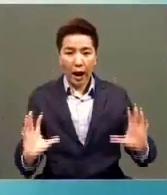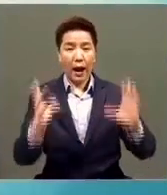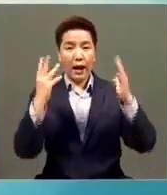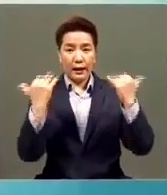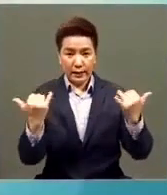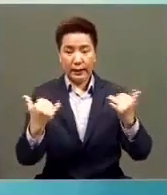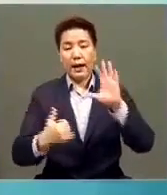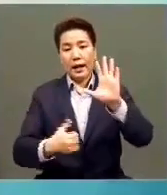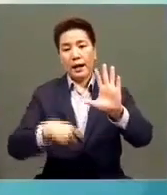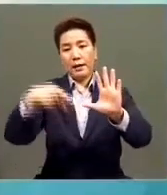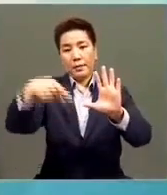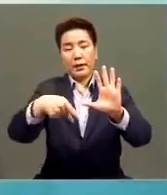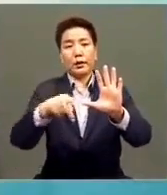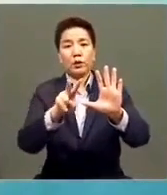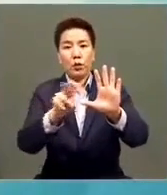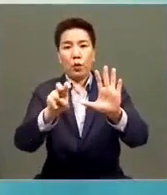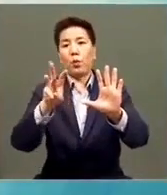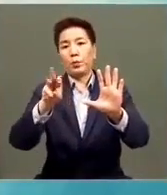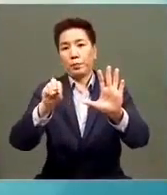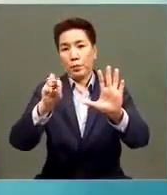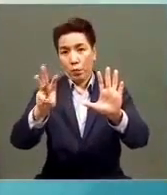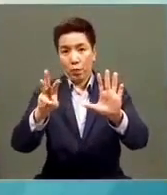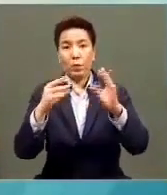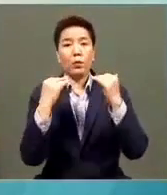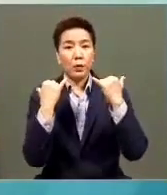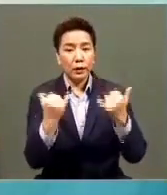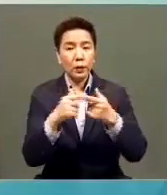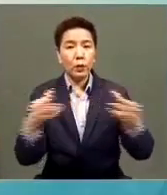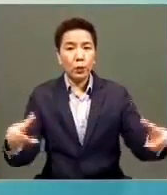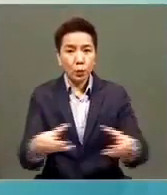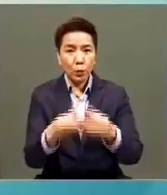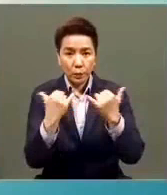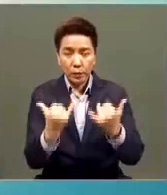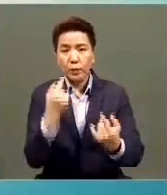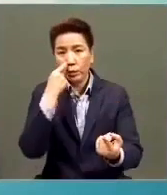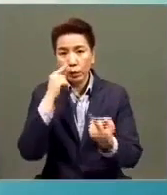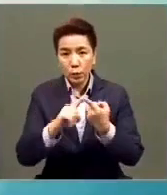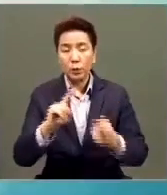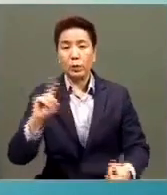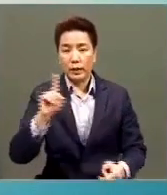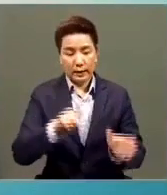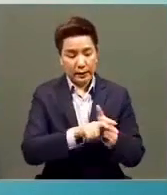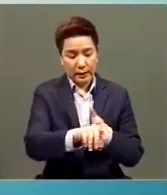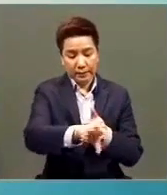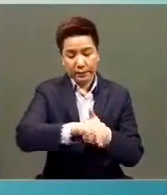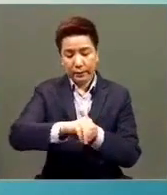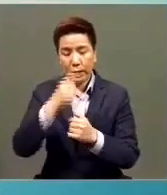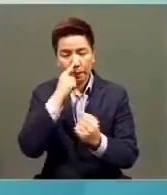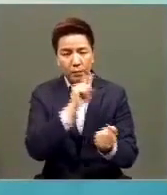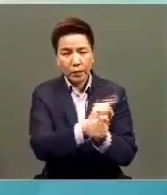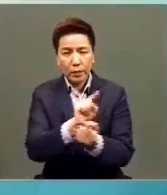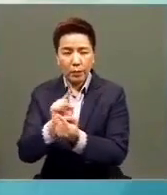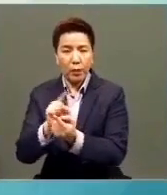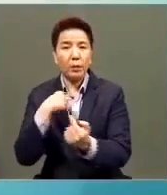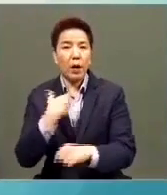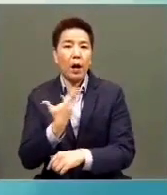อนนี้ 5,266 รายนะคะซึ่งในกลุ่มนี้เนี่ยนะคะจะเป็นผู้ที่ติดเชื้อเนี่ยพบว่าอยู่ใน